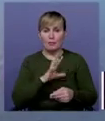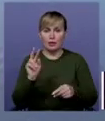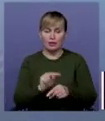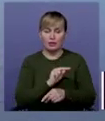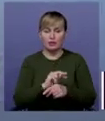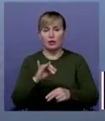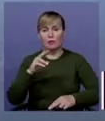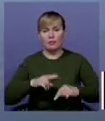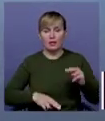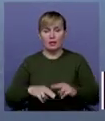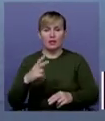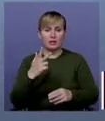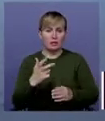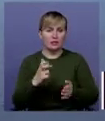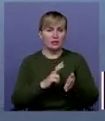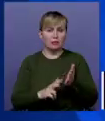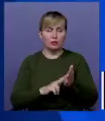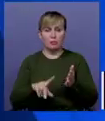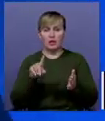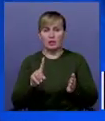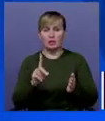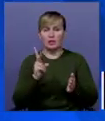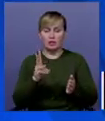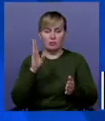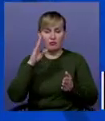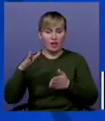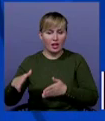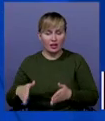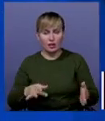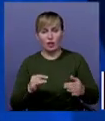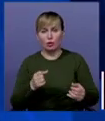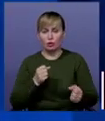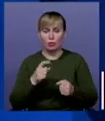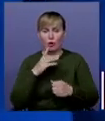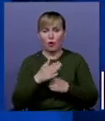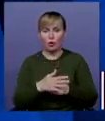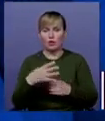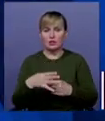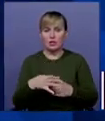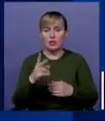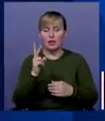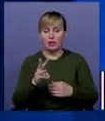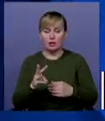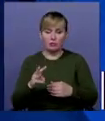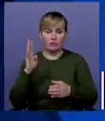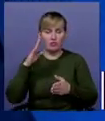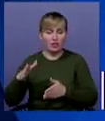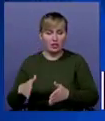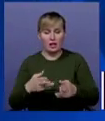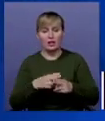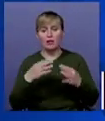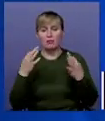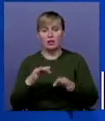реконструирован и построен 381 километр арычных сетей и укреплено около 40 километров русел рек. Это